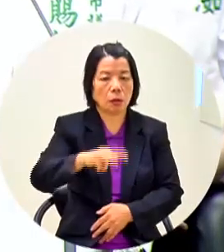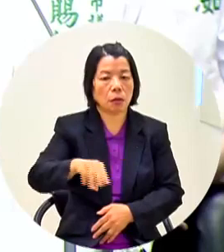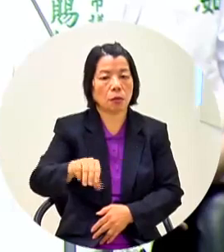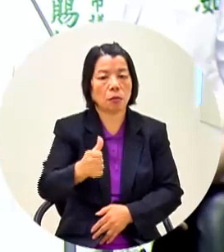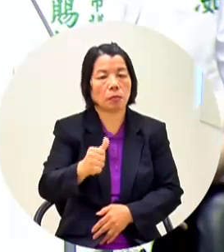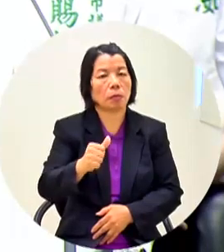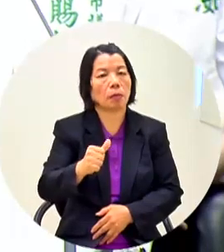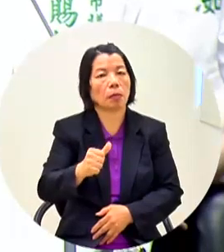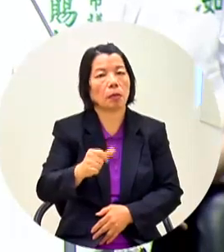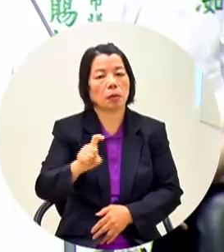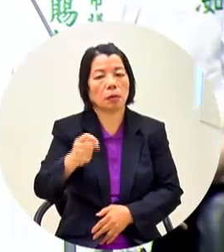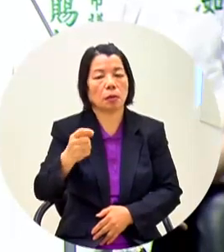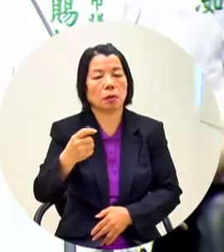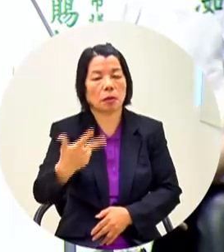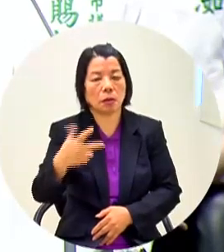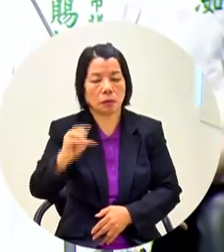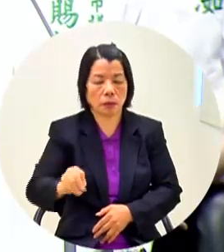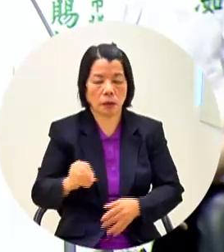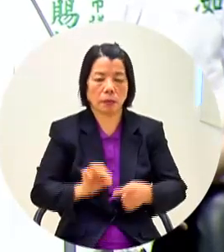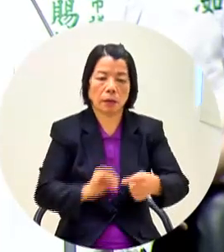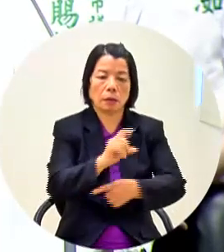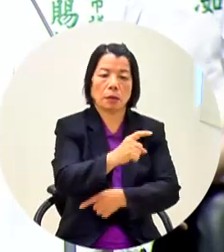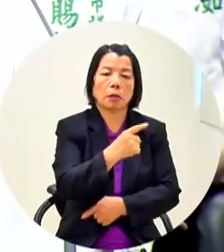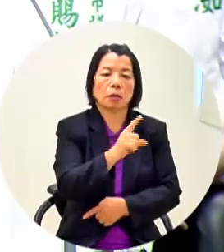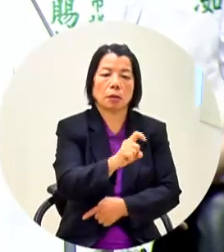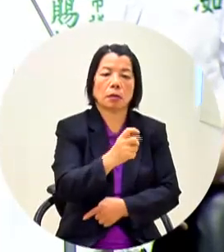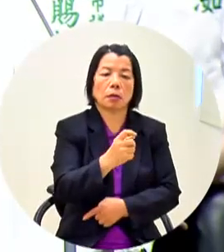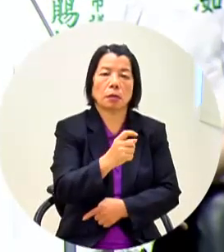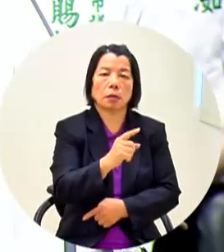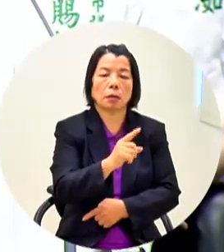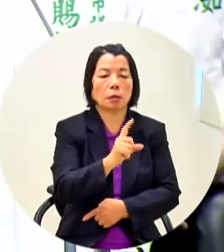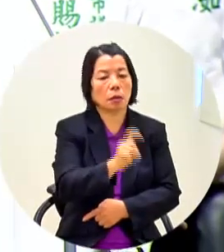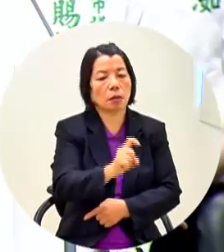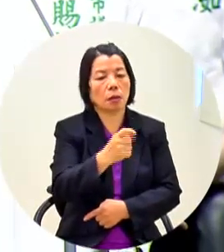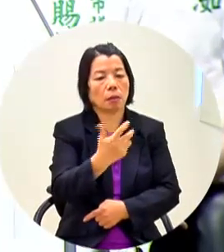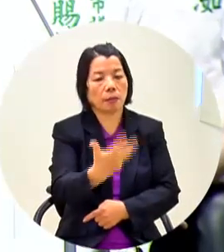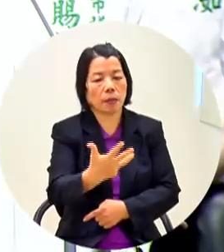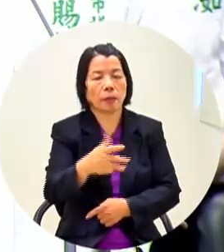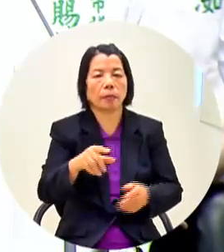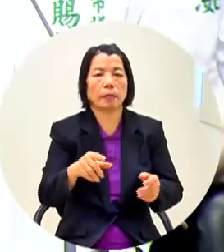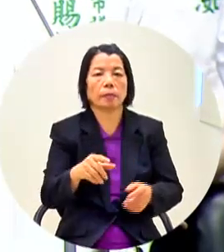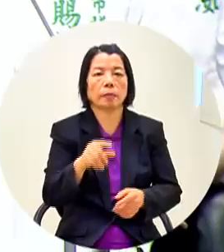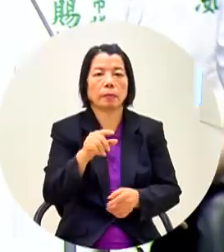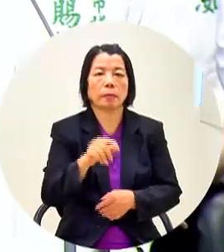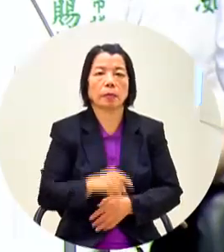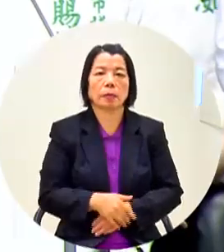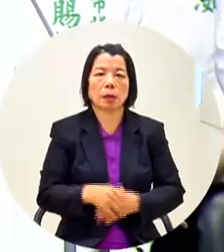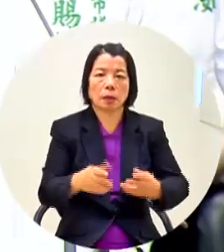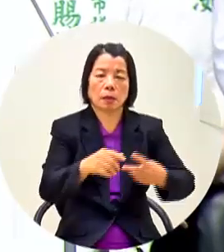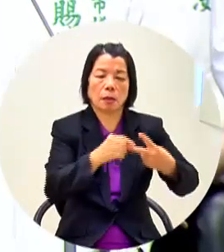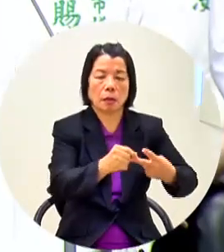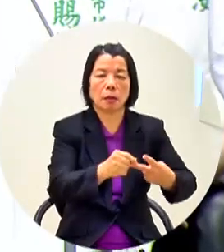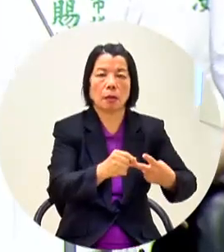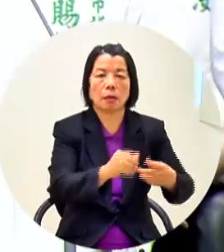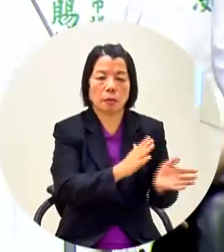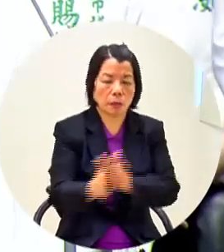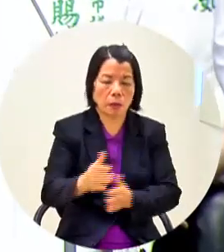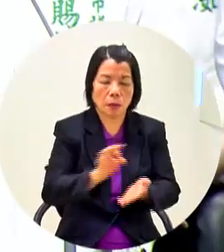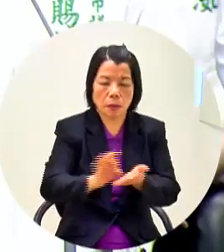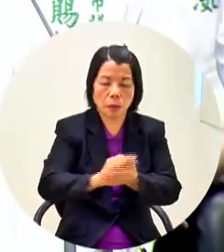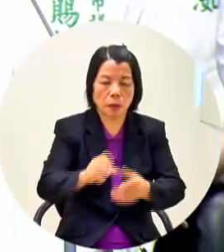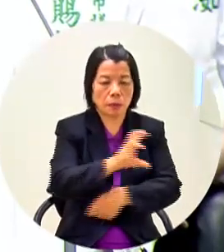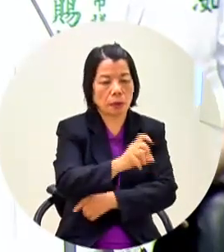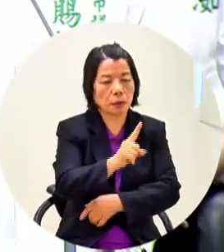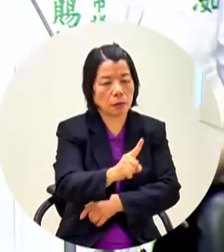3517万哦，占10.8%哦，你这个用来做防疫二倍金用光81%，那